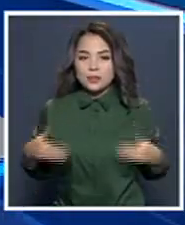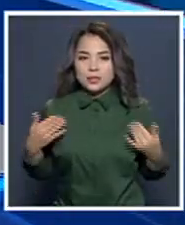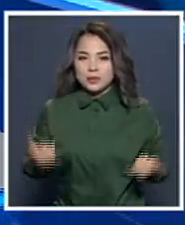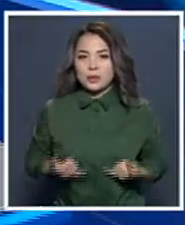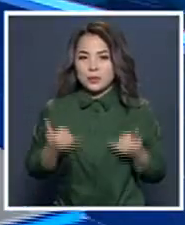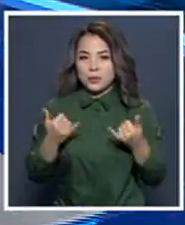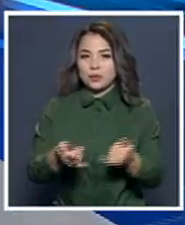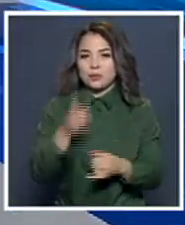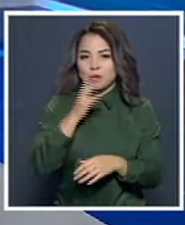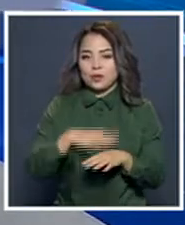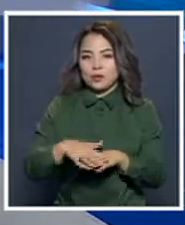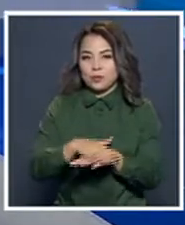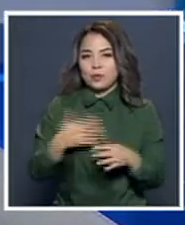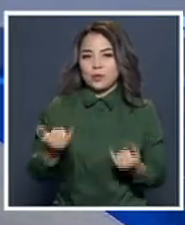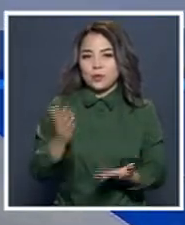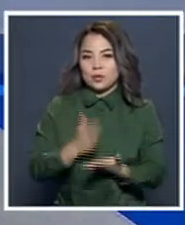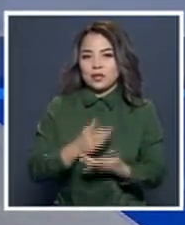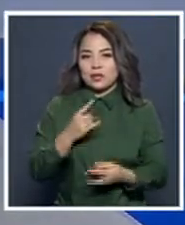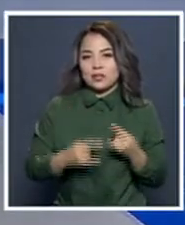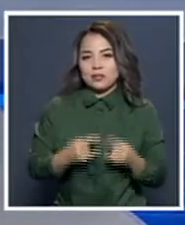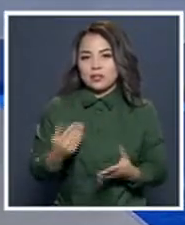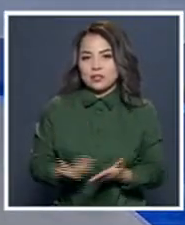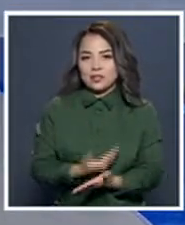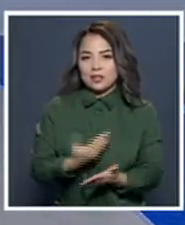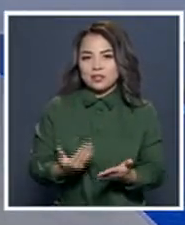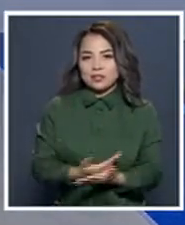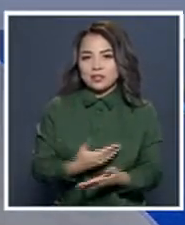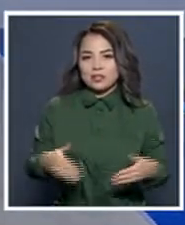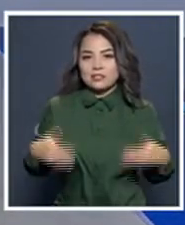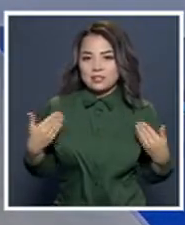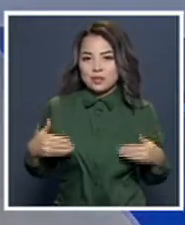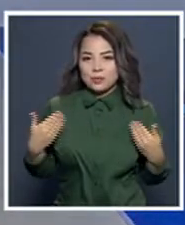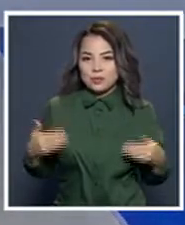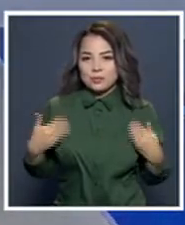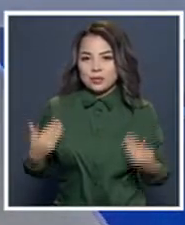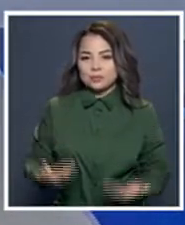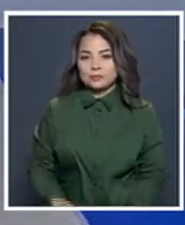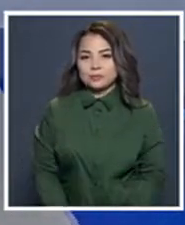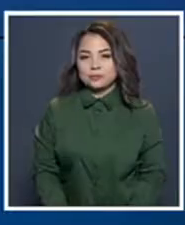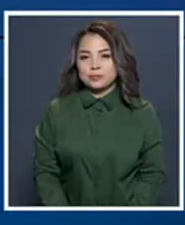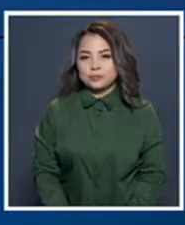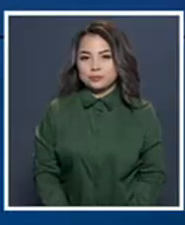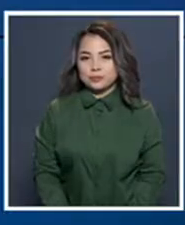Ассаламу алейкум, ардақты ағайын. Тікелей эфирде ақпарат студияда Шерхан Жамбылұлы және сурдо аудармашы Шырын Жанғабыл.